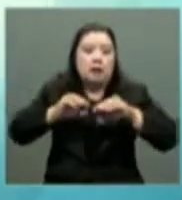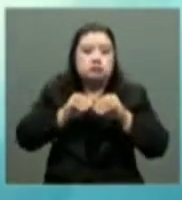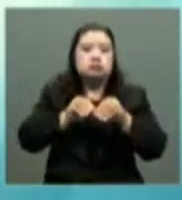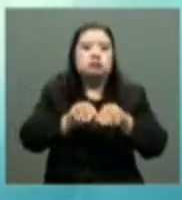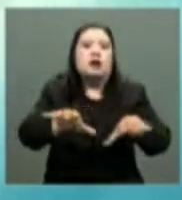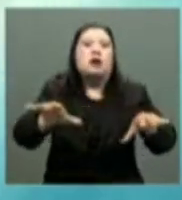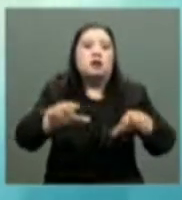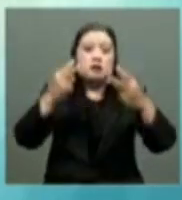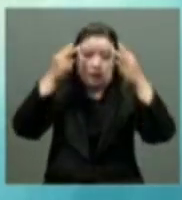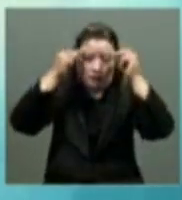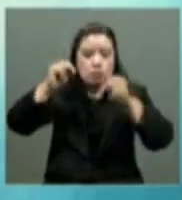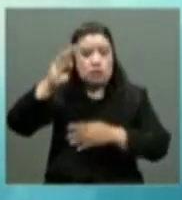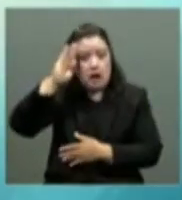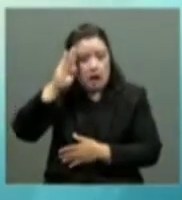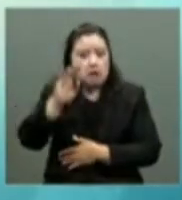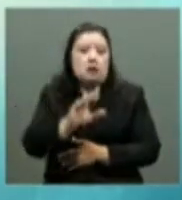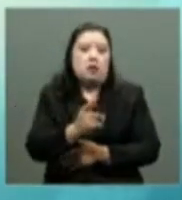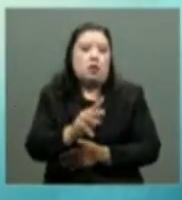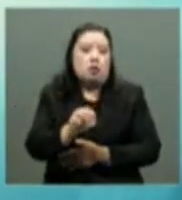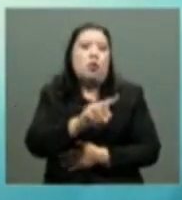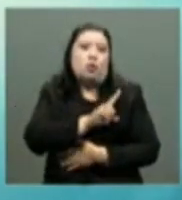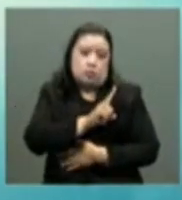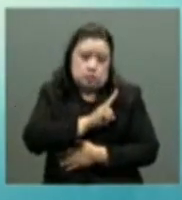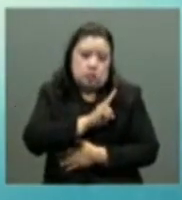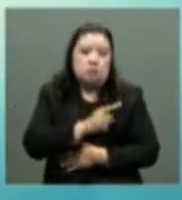านนายกรัฐมนตรีและครม.นะครับ